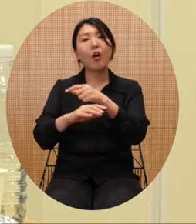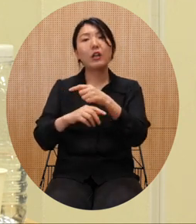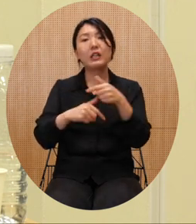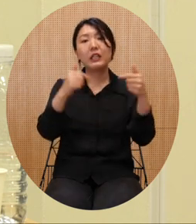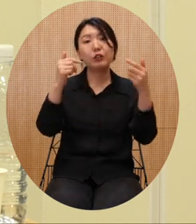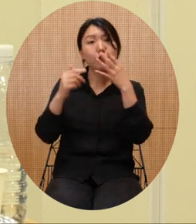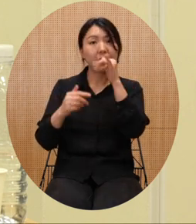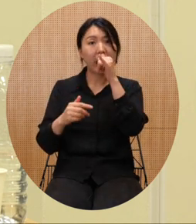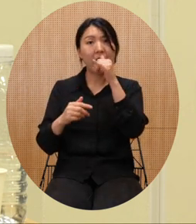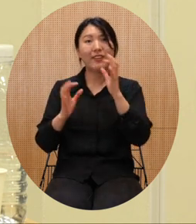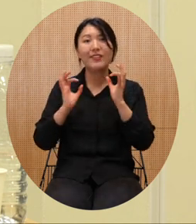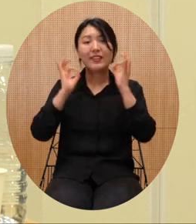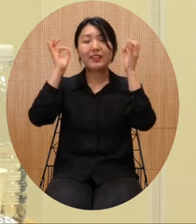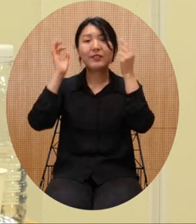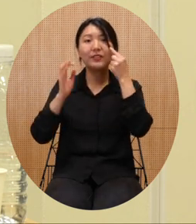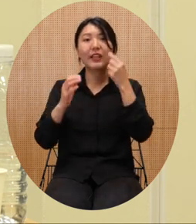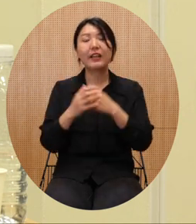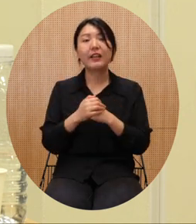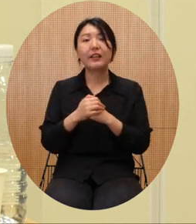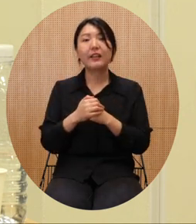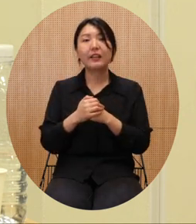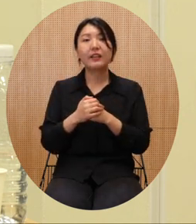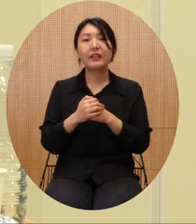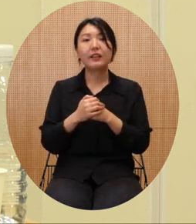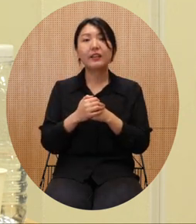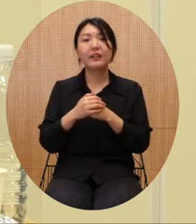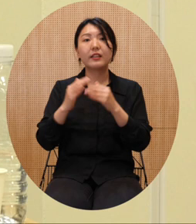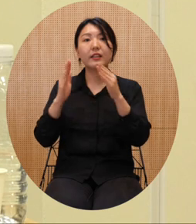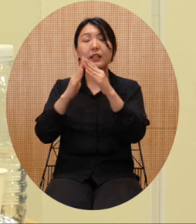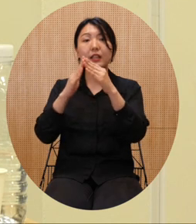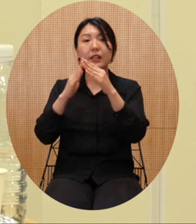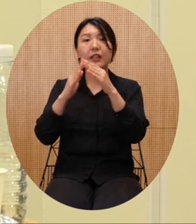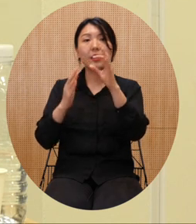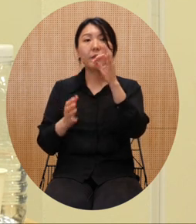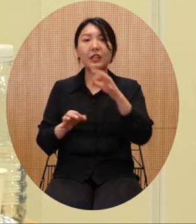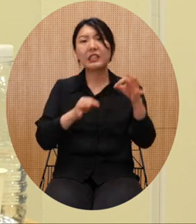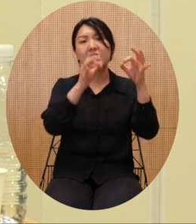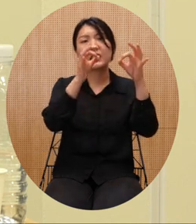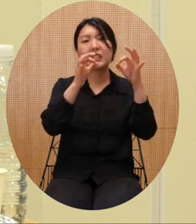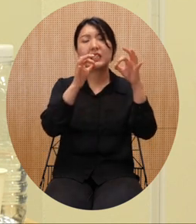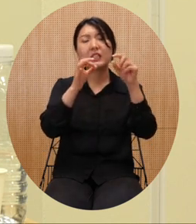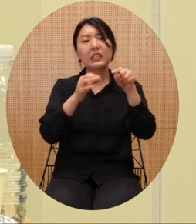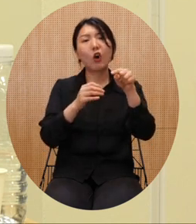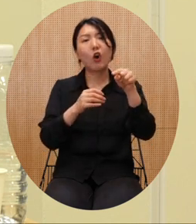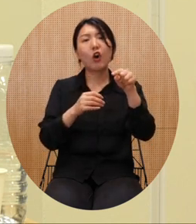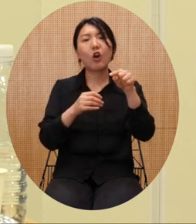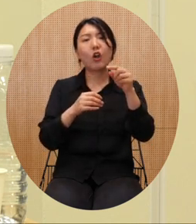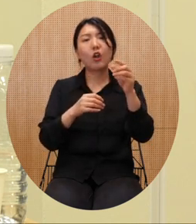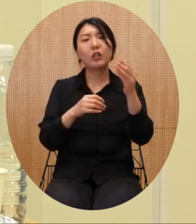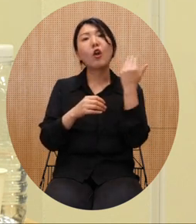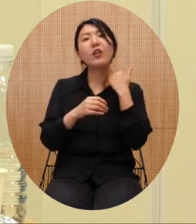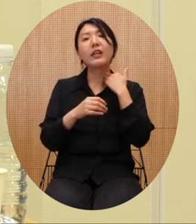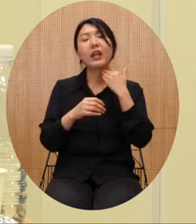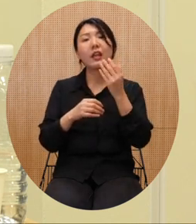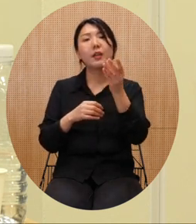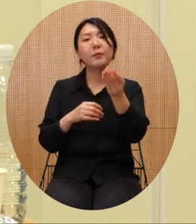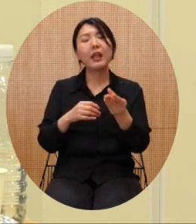건설될 수 있도록 이렇게 노력을 하겠습니다. 그리고 집값 산성으로 전세 임대 주택에